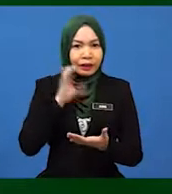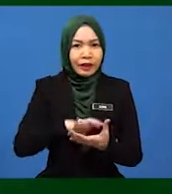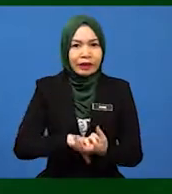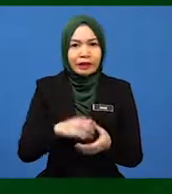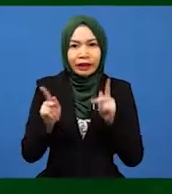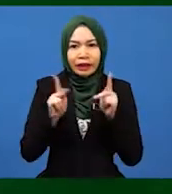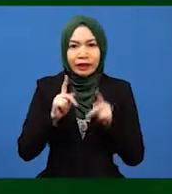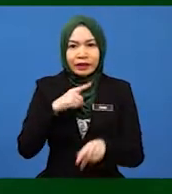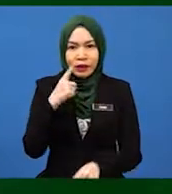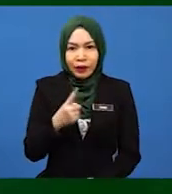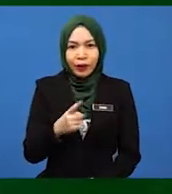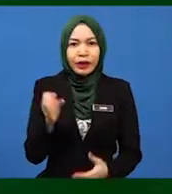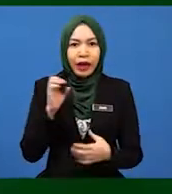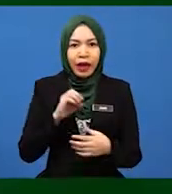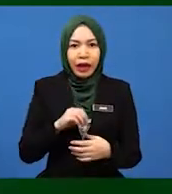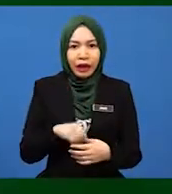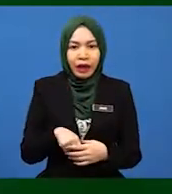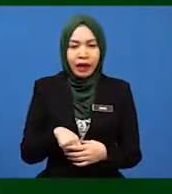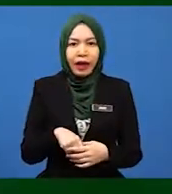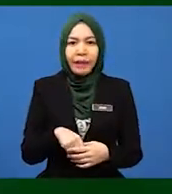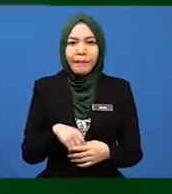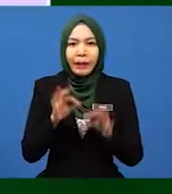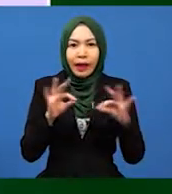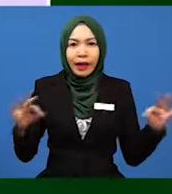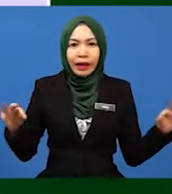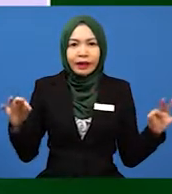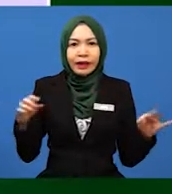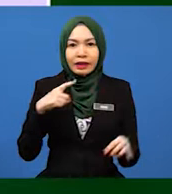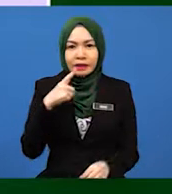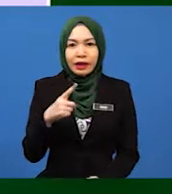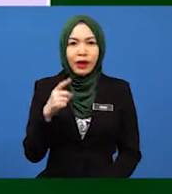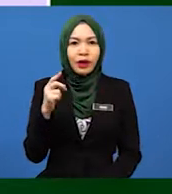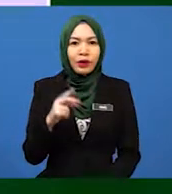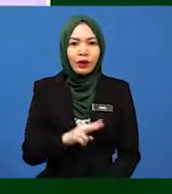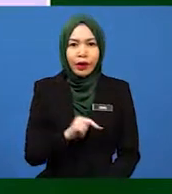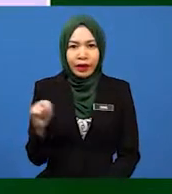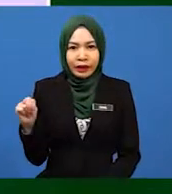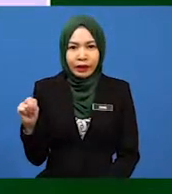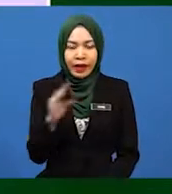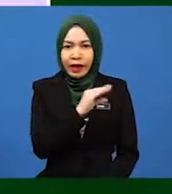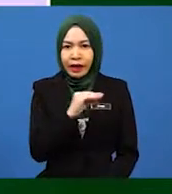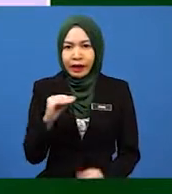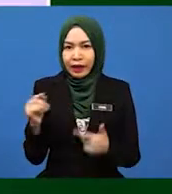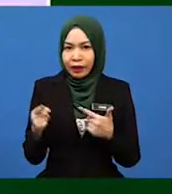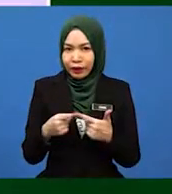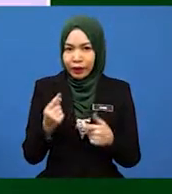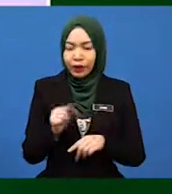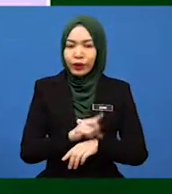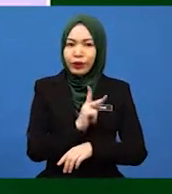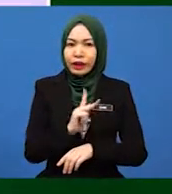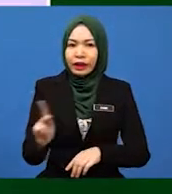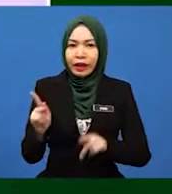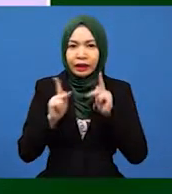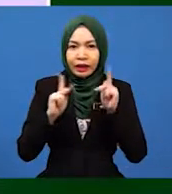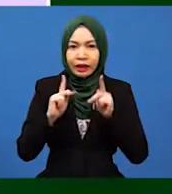kata seru dalam ayat seruan. Dan kedua, menggunakan kata